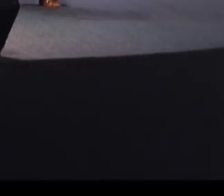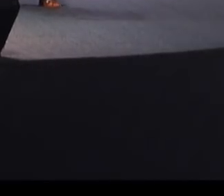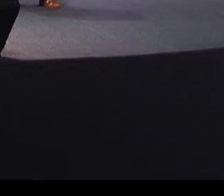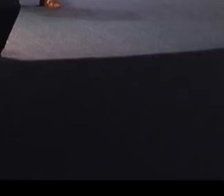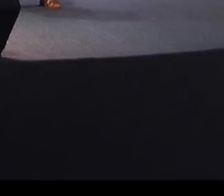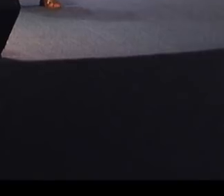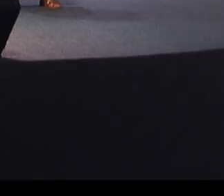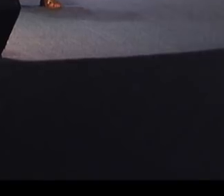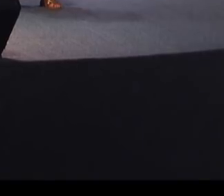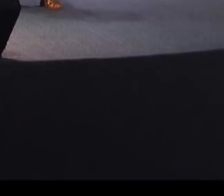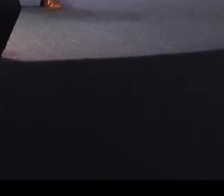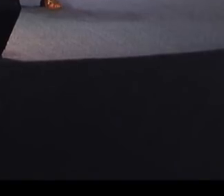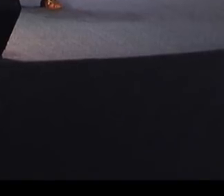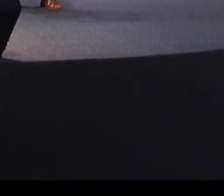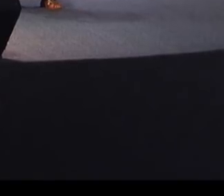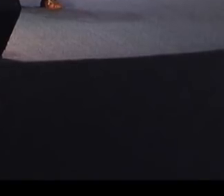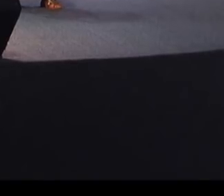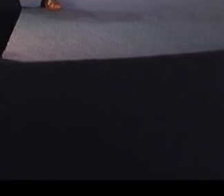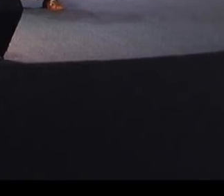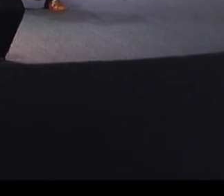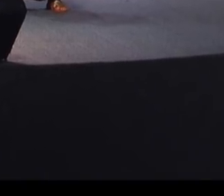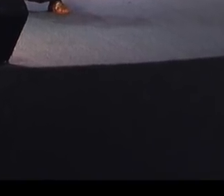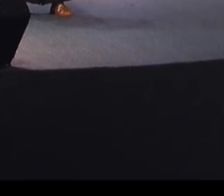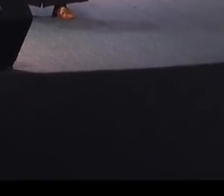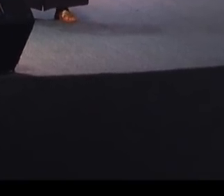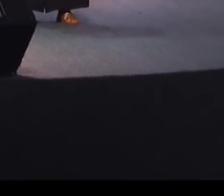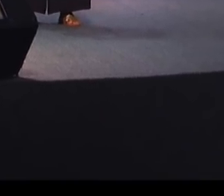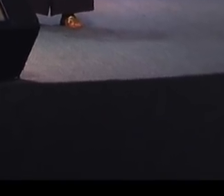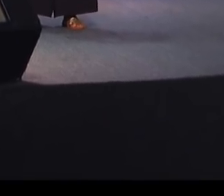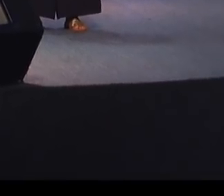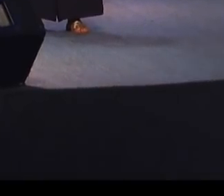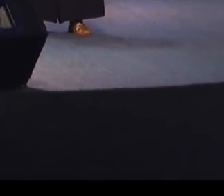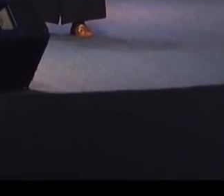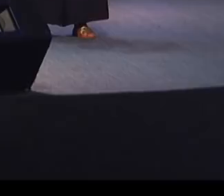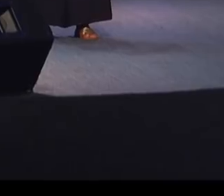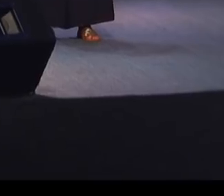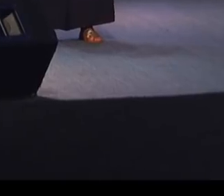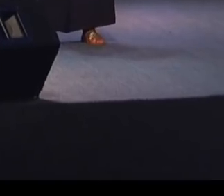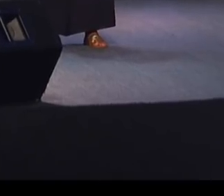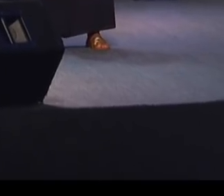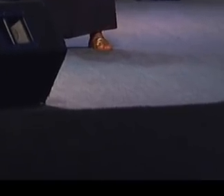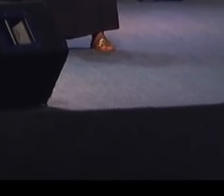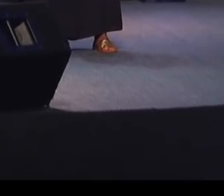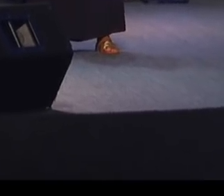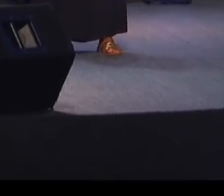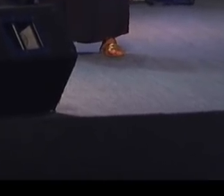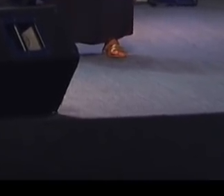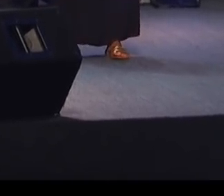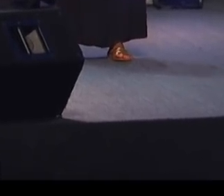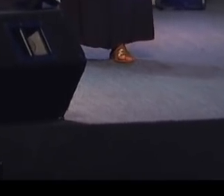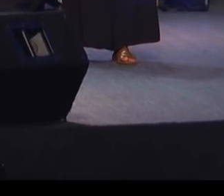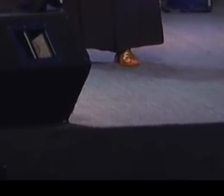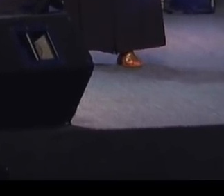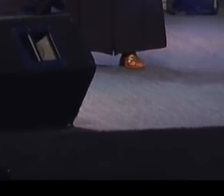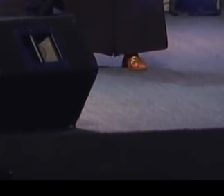බකන්දු ලැලි පිස දමුවා ප්‍රීතිය මට ගෙන දුන්නා.